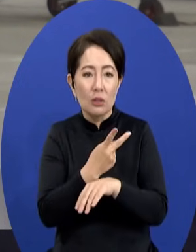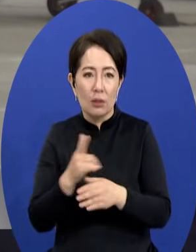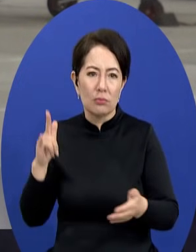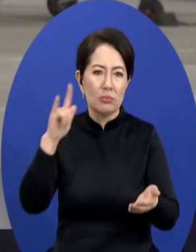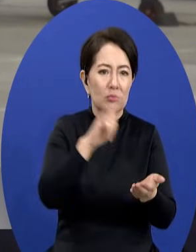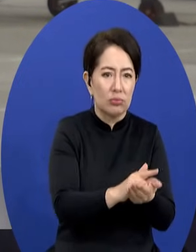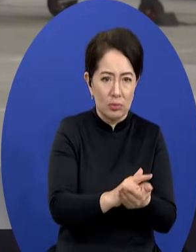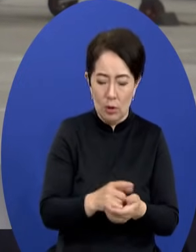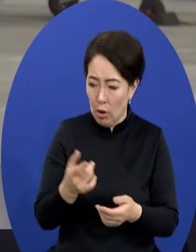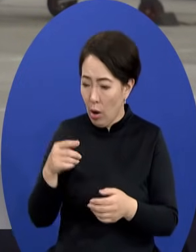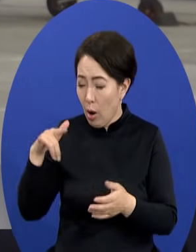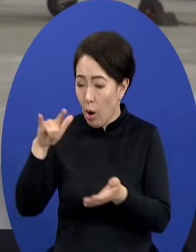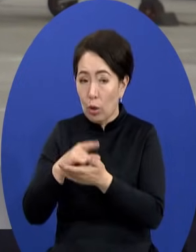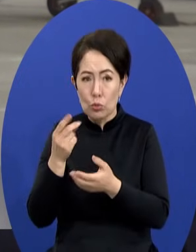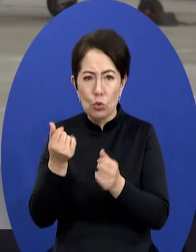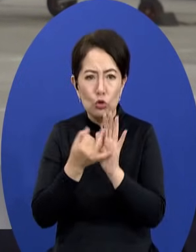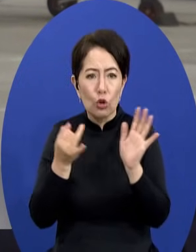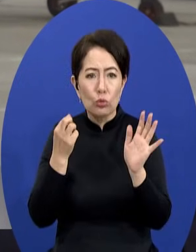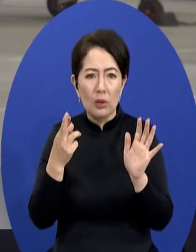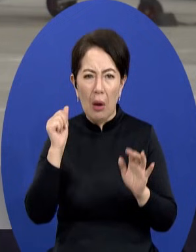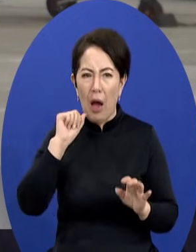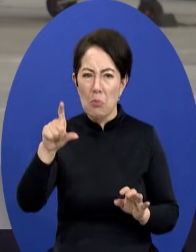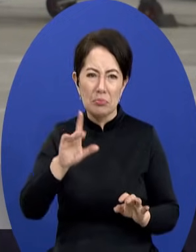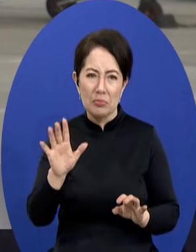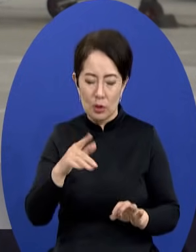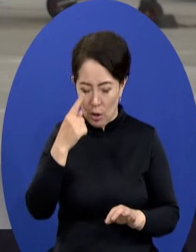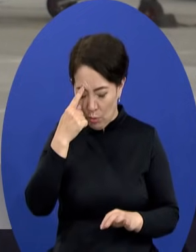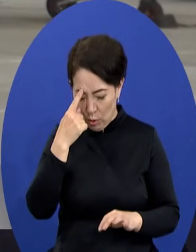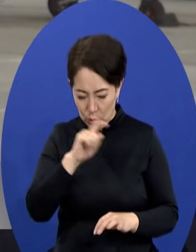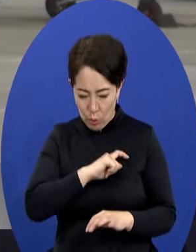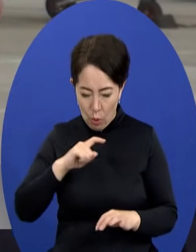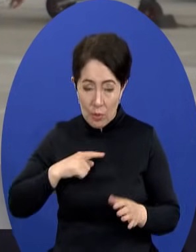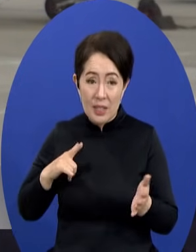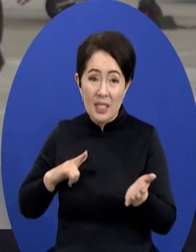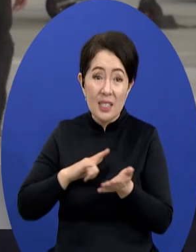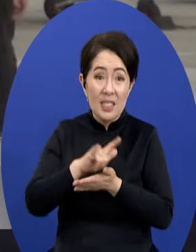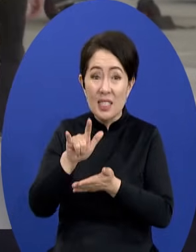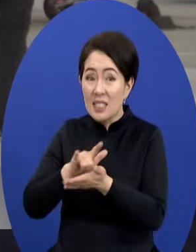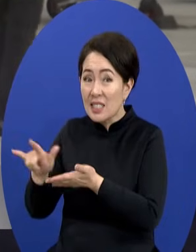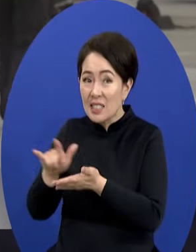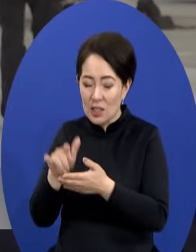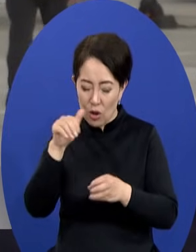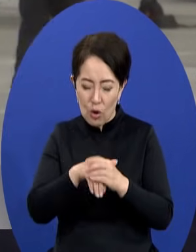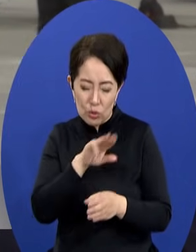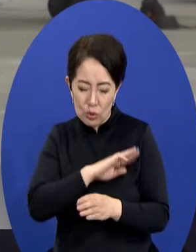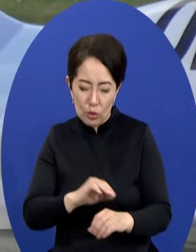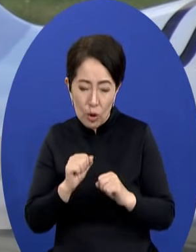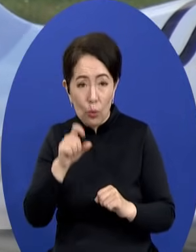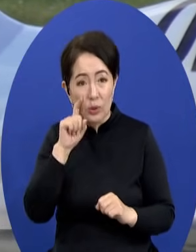700 сая төгрөг. Тим ч үнэтэй бишээ. Бид Монголд хувийн нислэг нэвтрүүлэхийг тэлсэн ядан хүлээж байна.